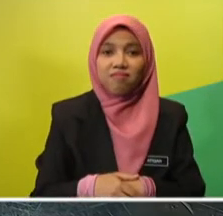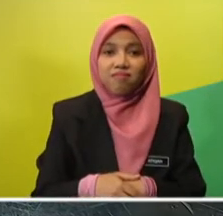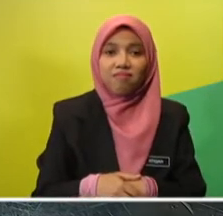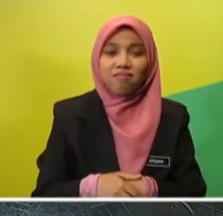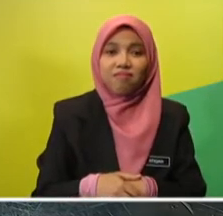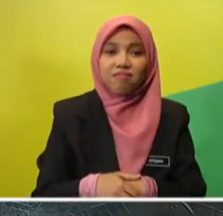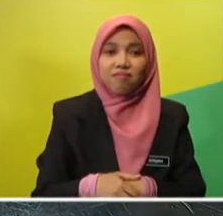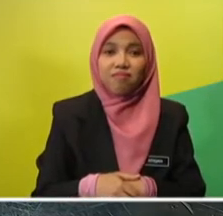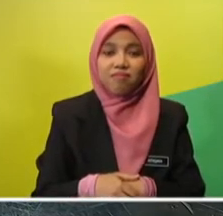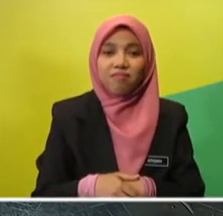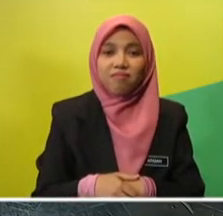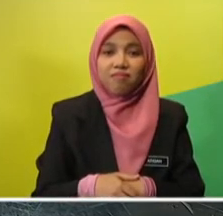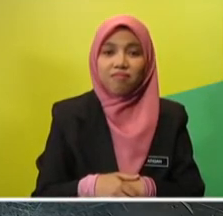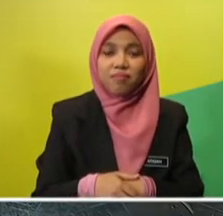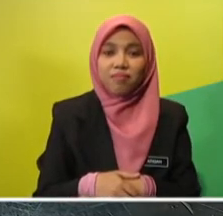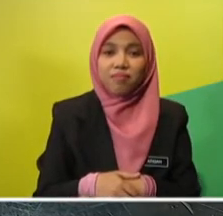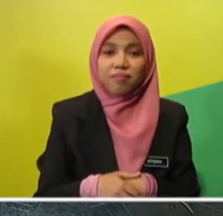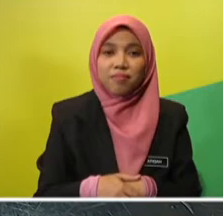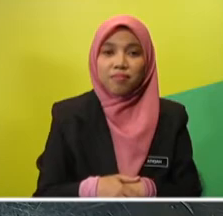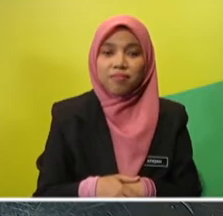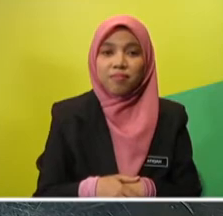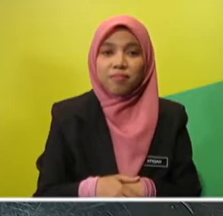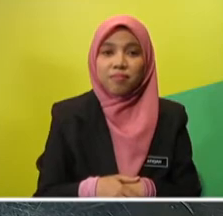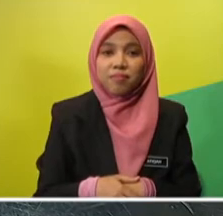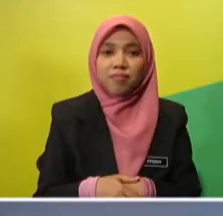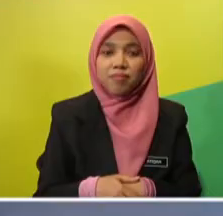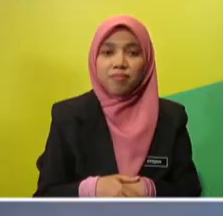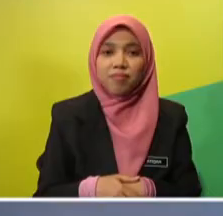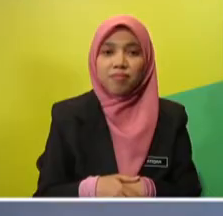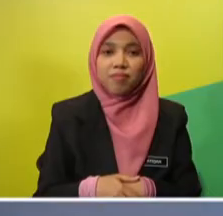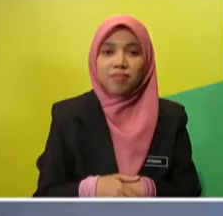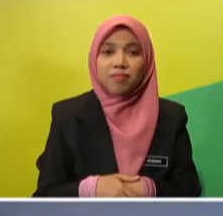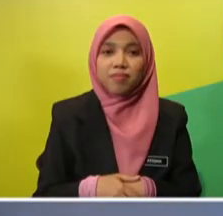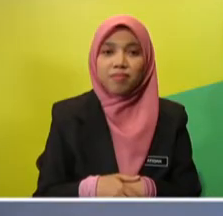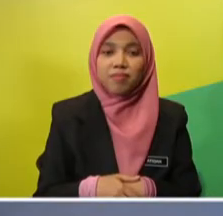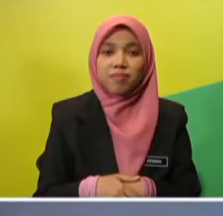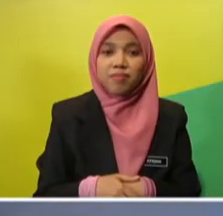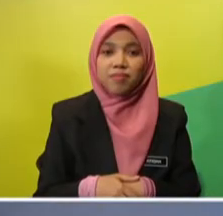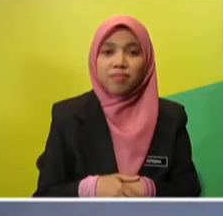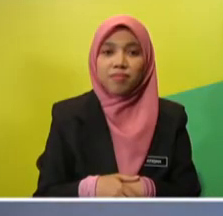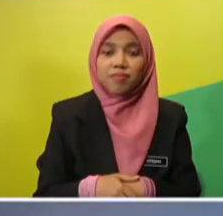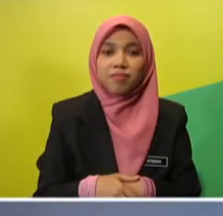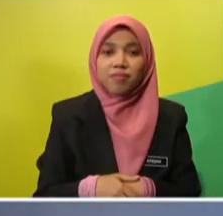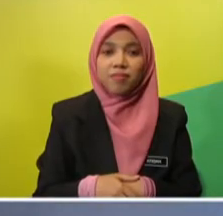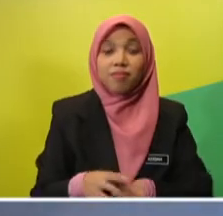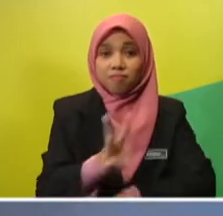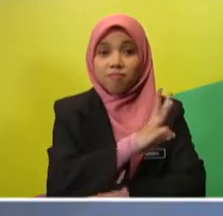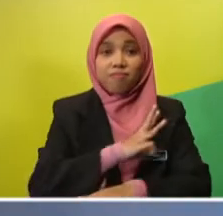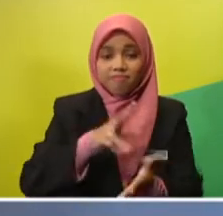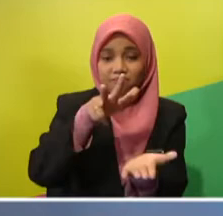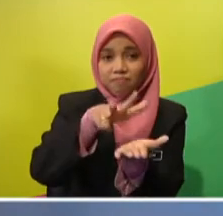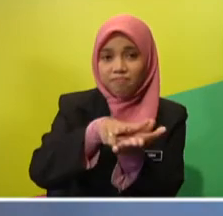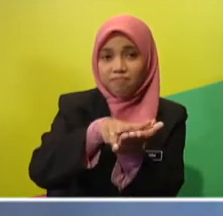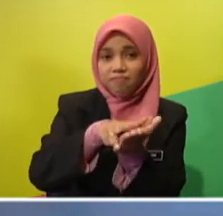parking kereta. Boleh. Ini dia, cikgu. Okey, bagus. Di parking kereta juga adalah